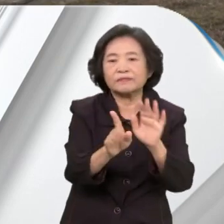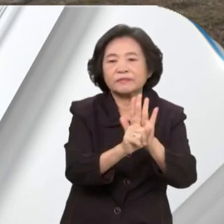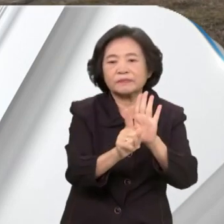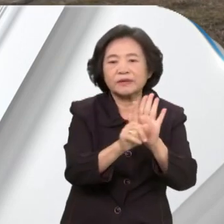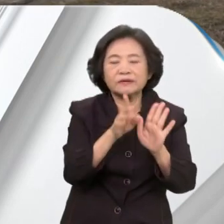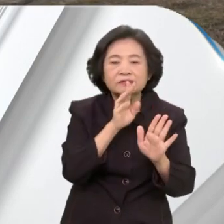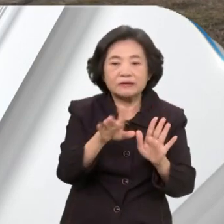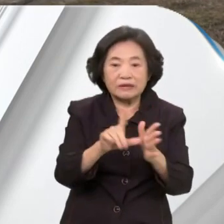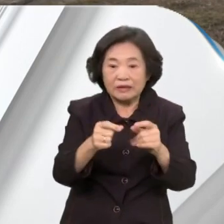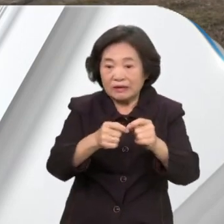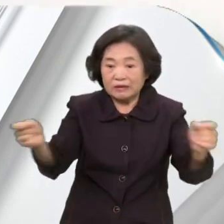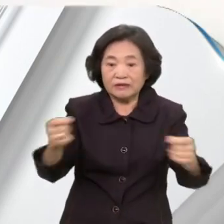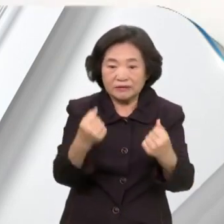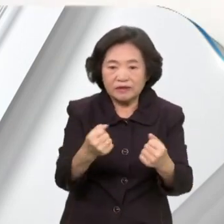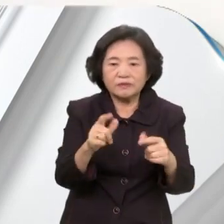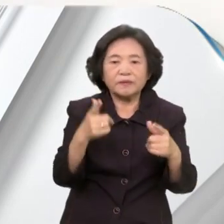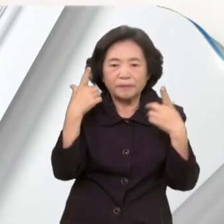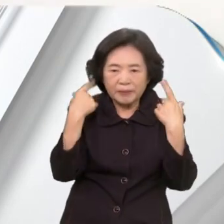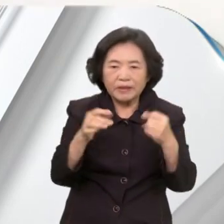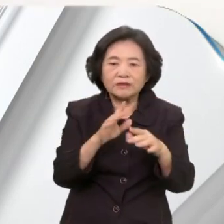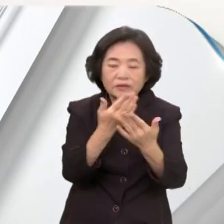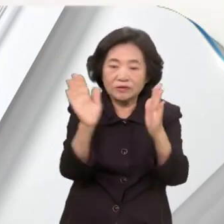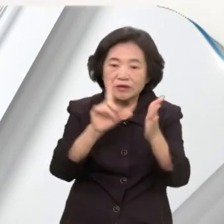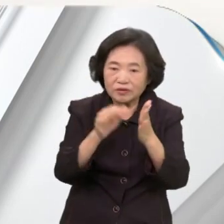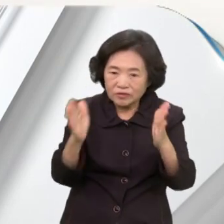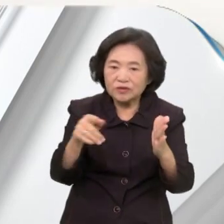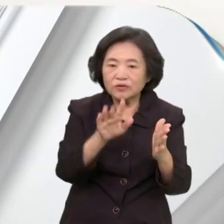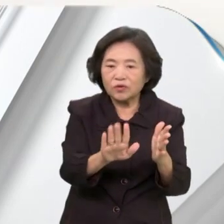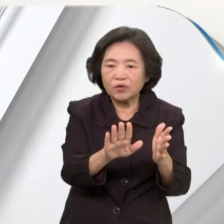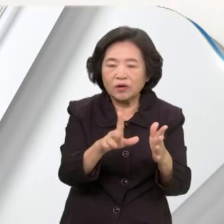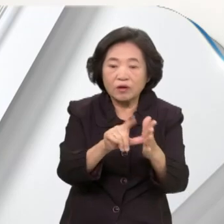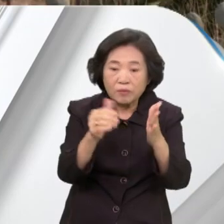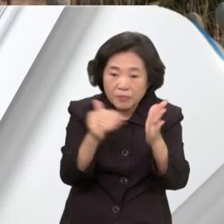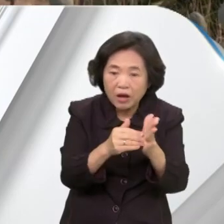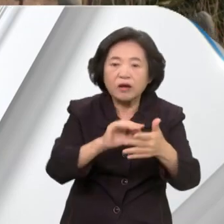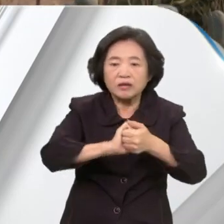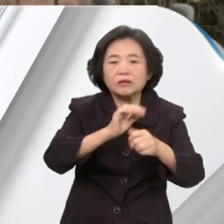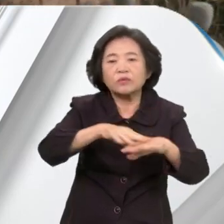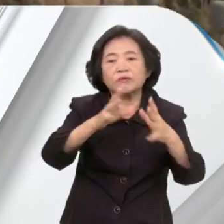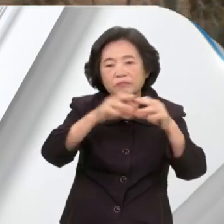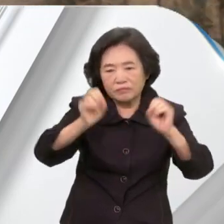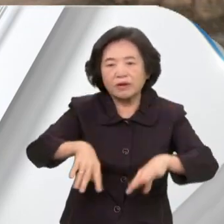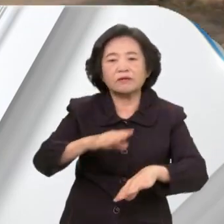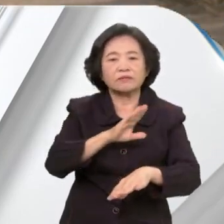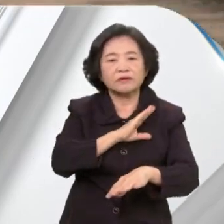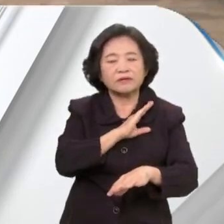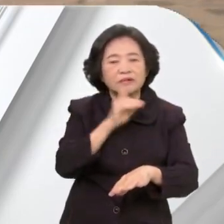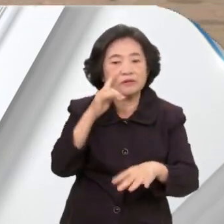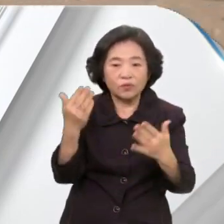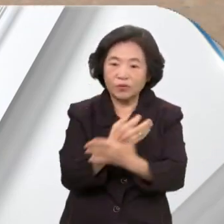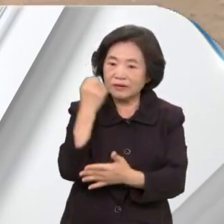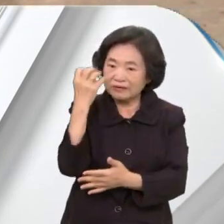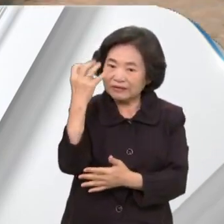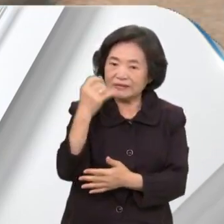是长期实体啊。本单只有展览的时间多的都会拆台、换台。今晚时